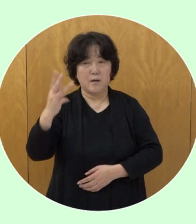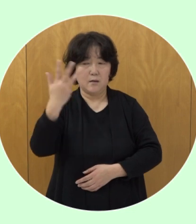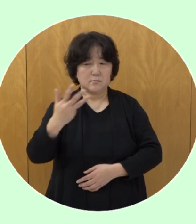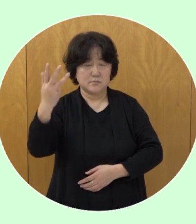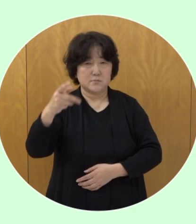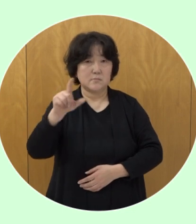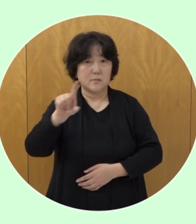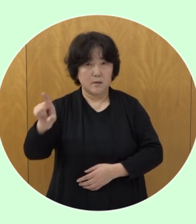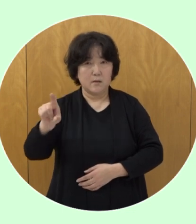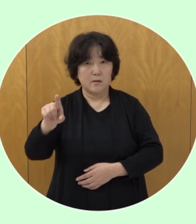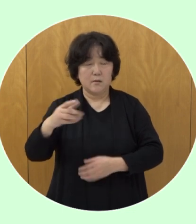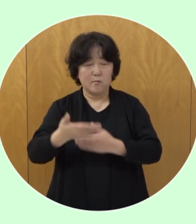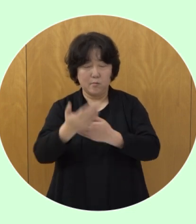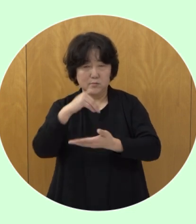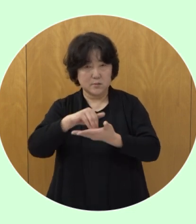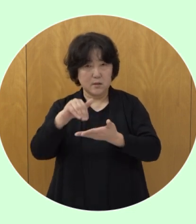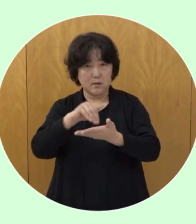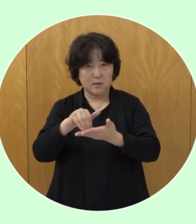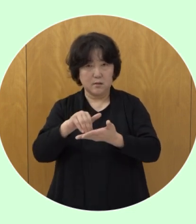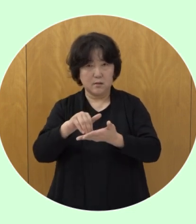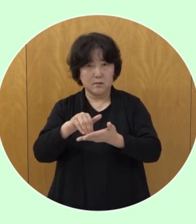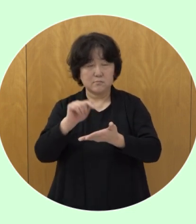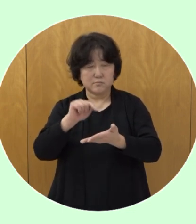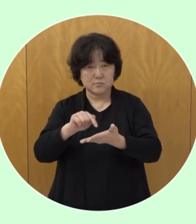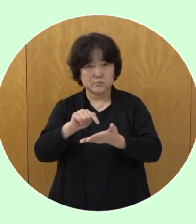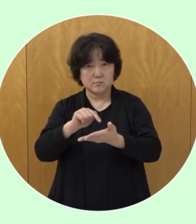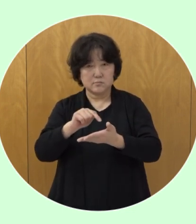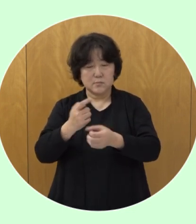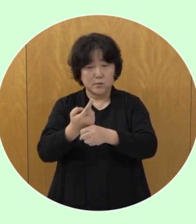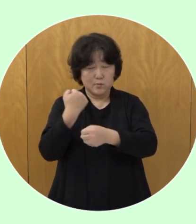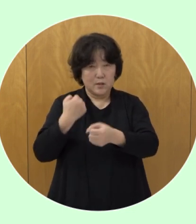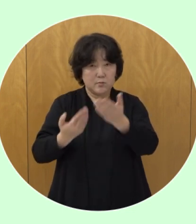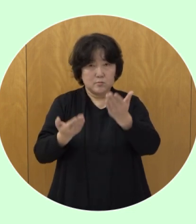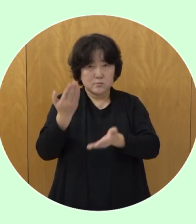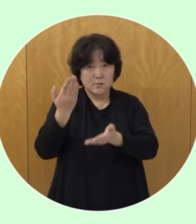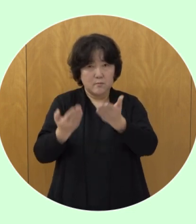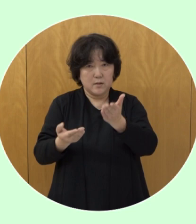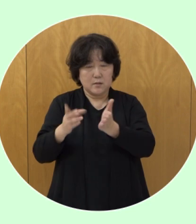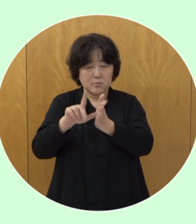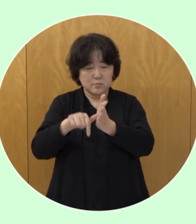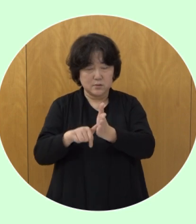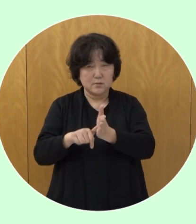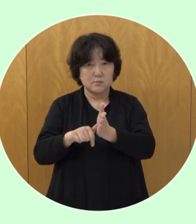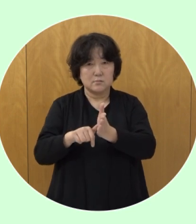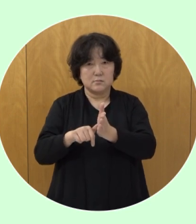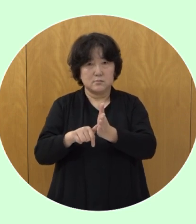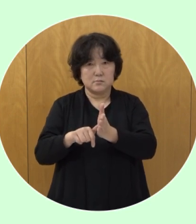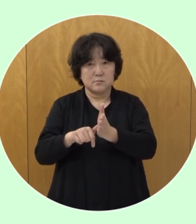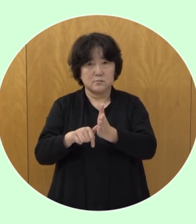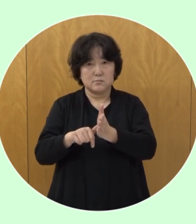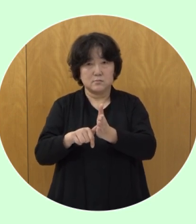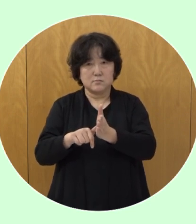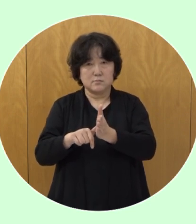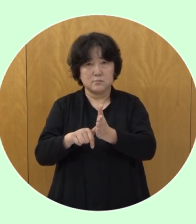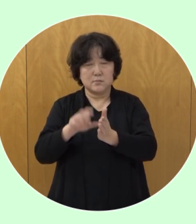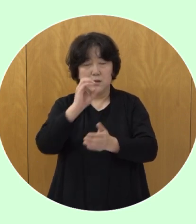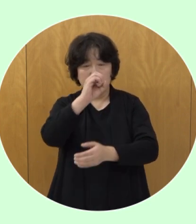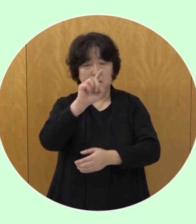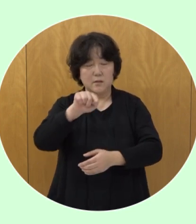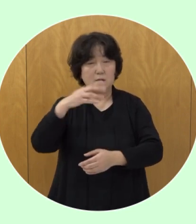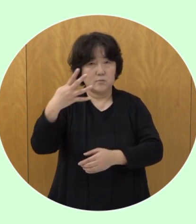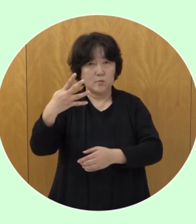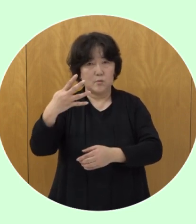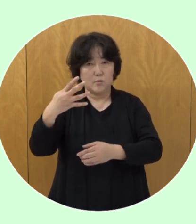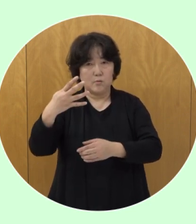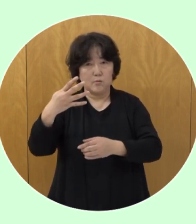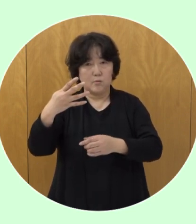補正後の全会計の予算総額を前年同期と比較をいたしますと、0.4%